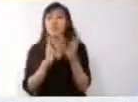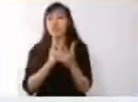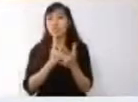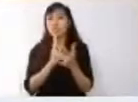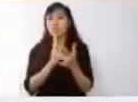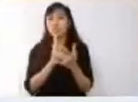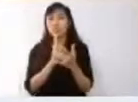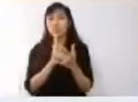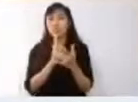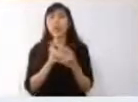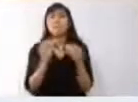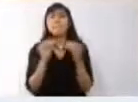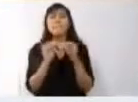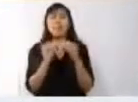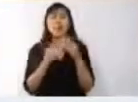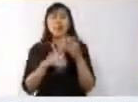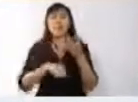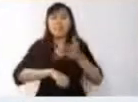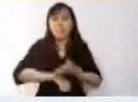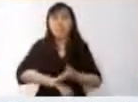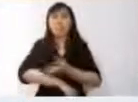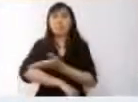Japan.